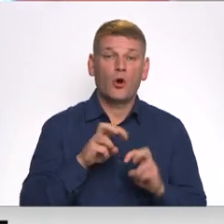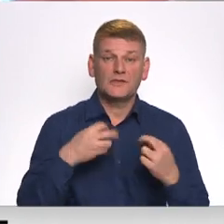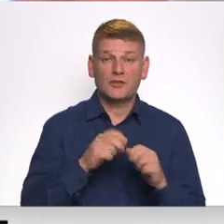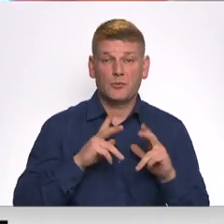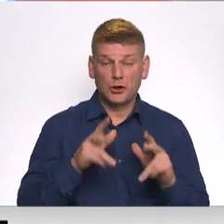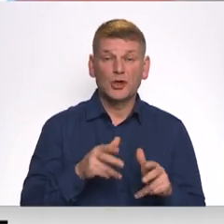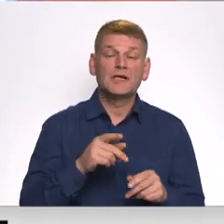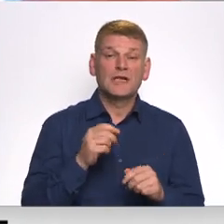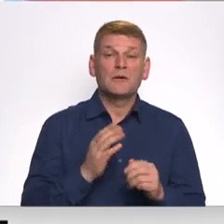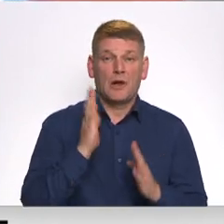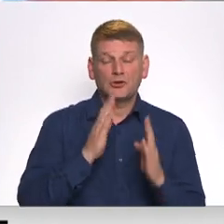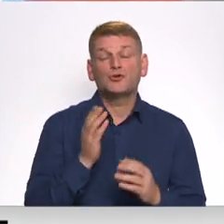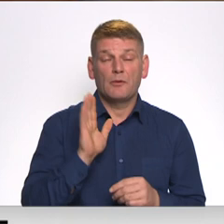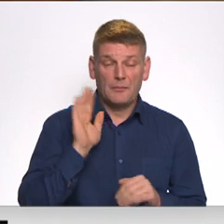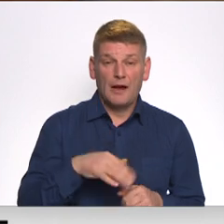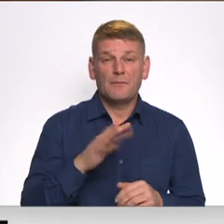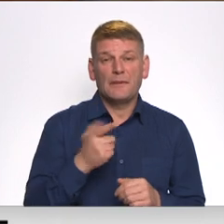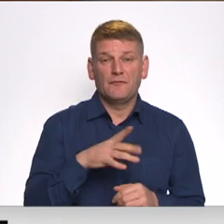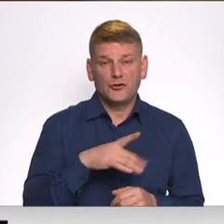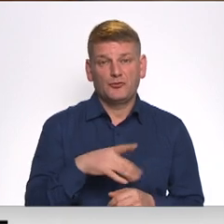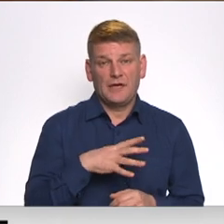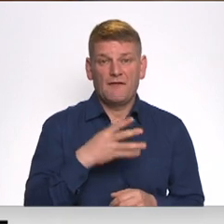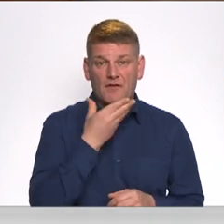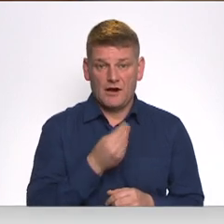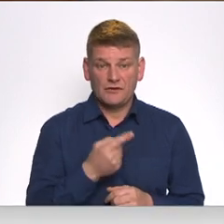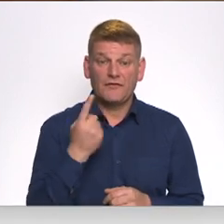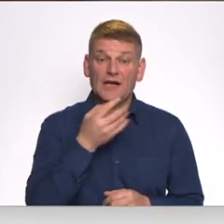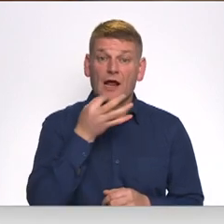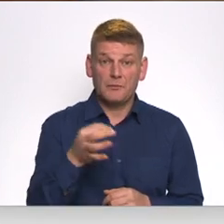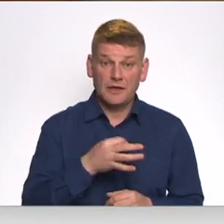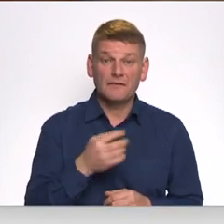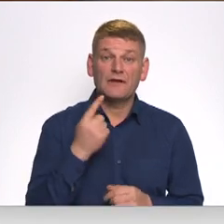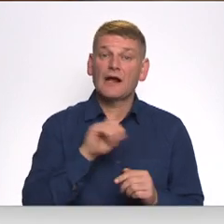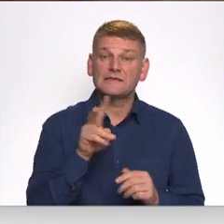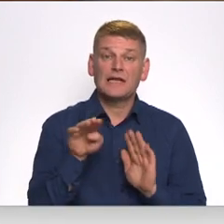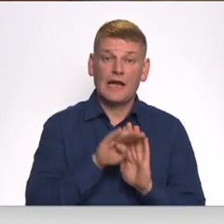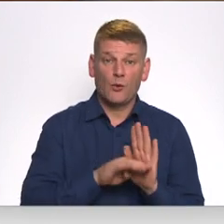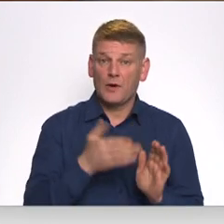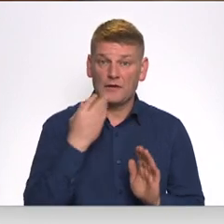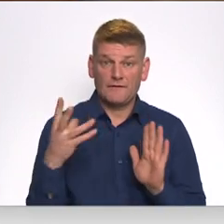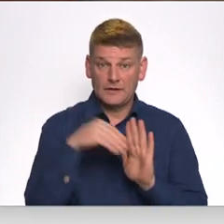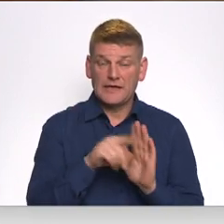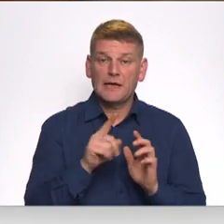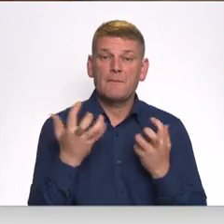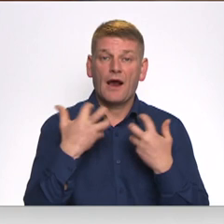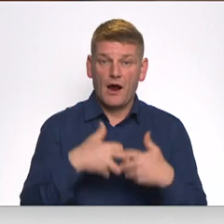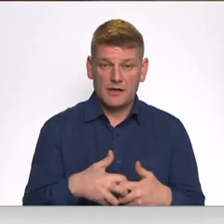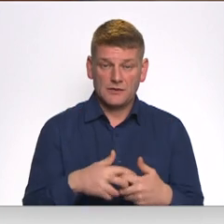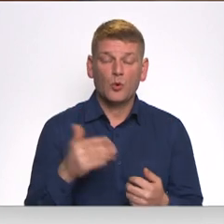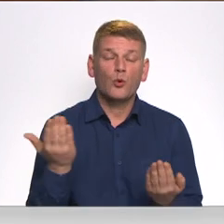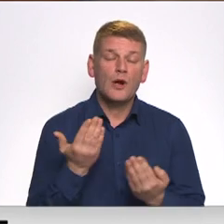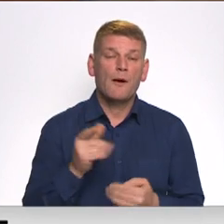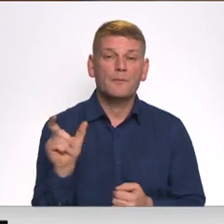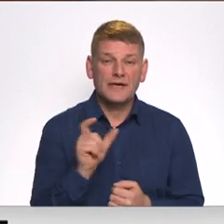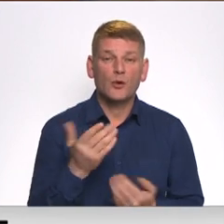ka likumprojekts bija vāji. Viena atbilde, kas likumā nav iestrādāts, ir mehānisms, kurā